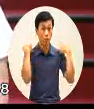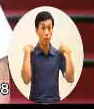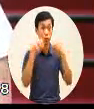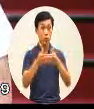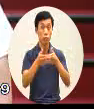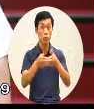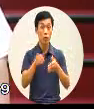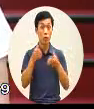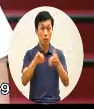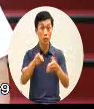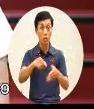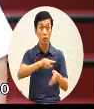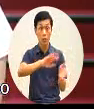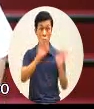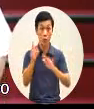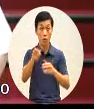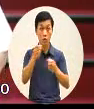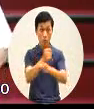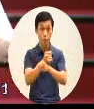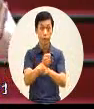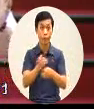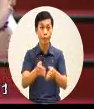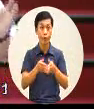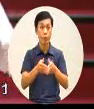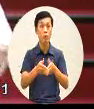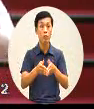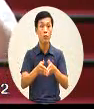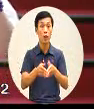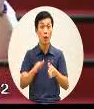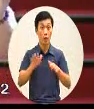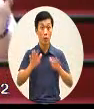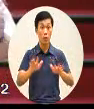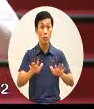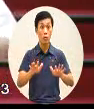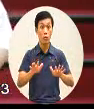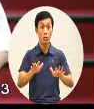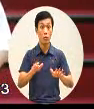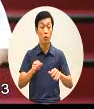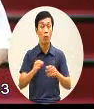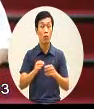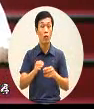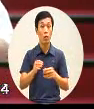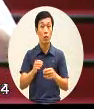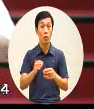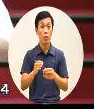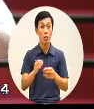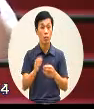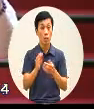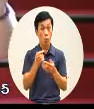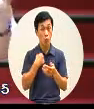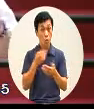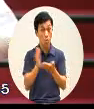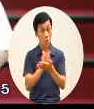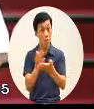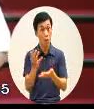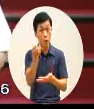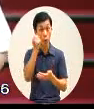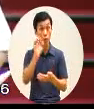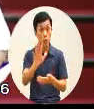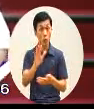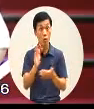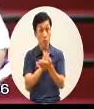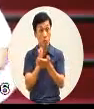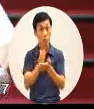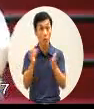部分啊，你也当注意。当然，我想说，今天未审查前，你审查了，你给他去